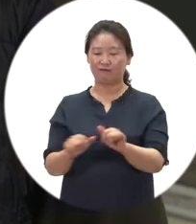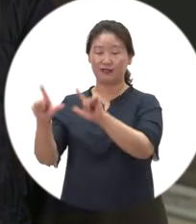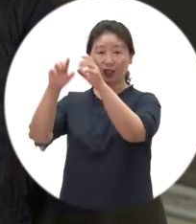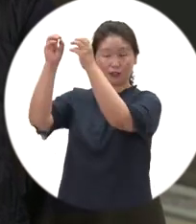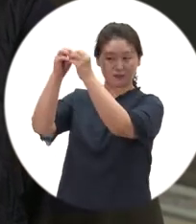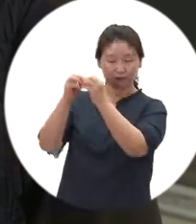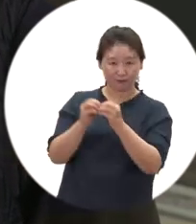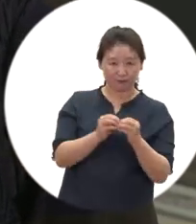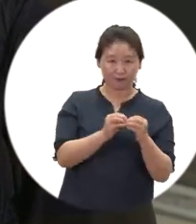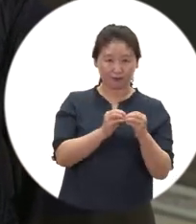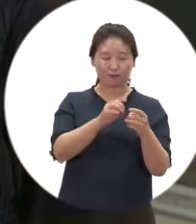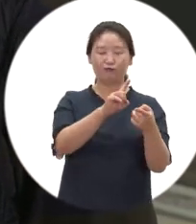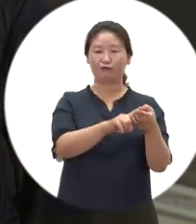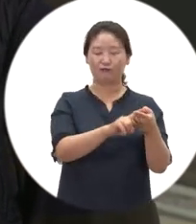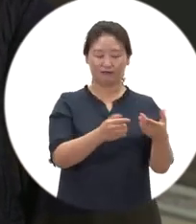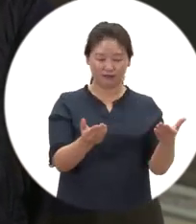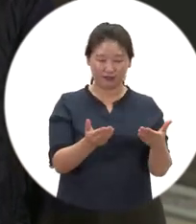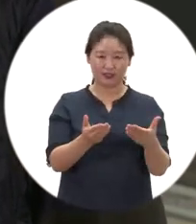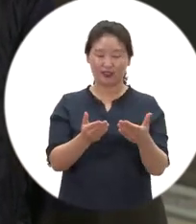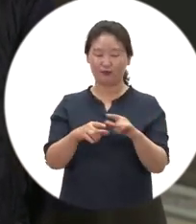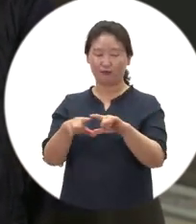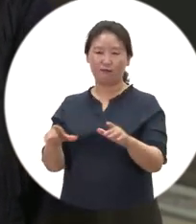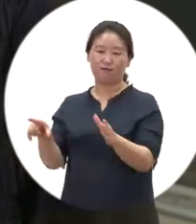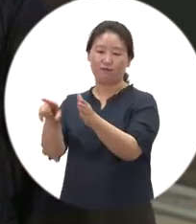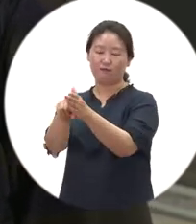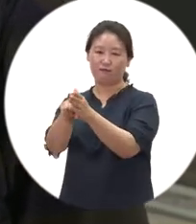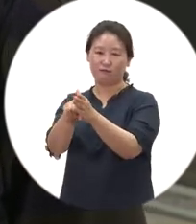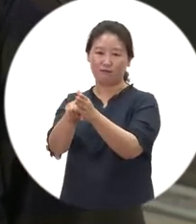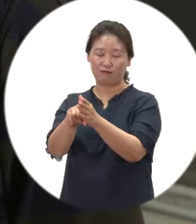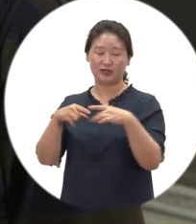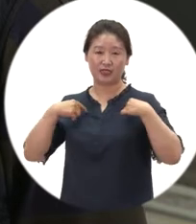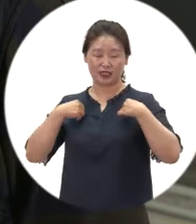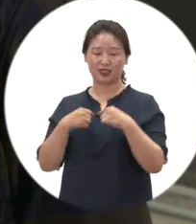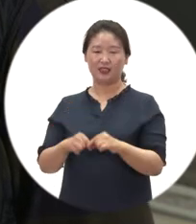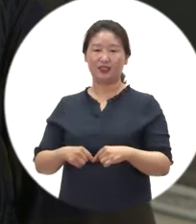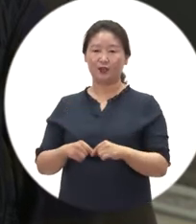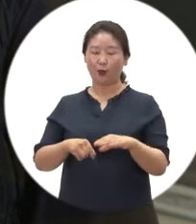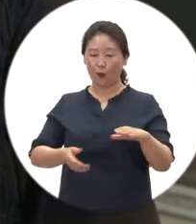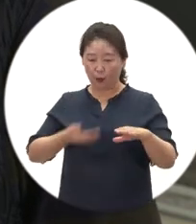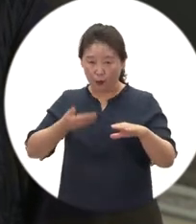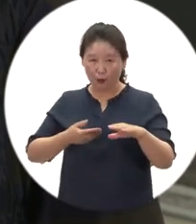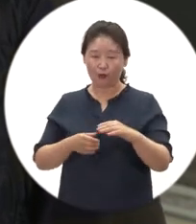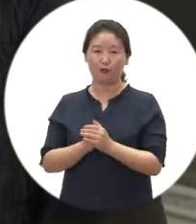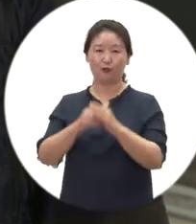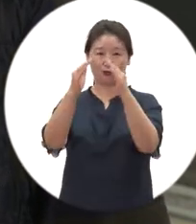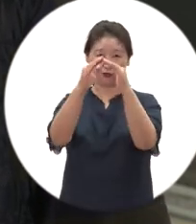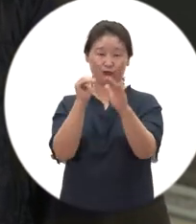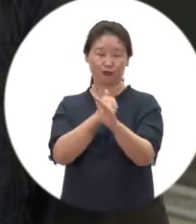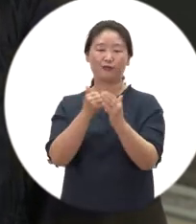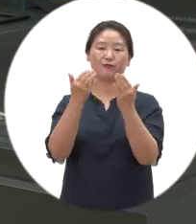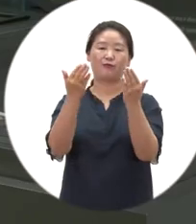우리의 세시풍속을 기본 축으로 세막과 민간신앙 그리고 의식주 등을 전시품을 통해 소개하였습니다.